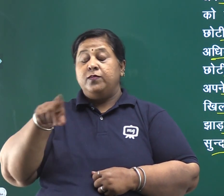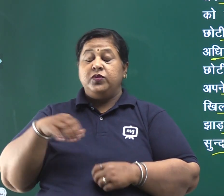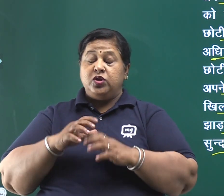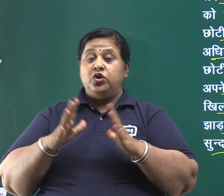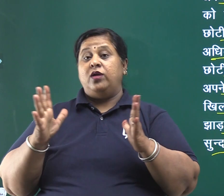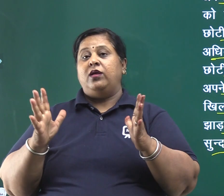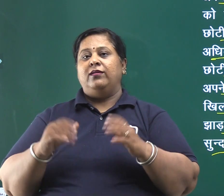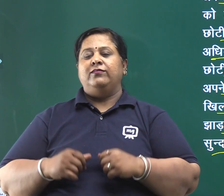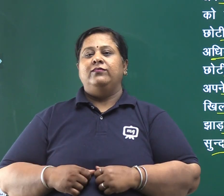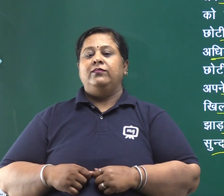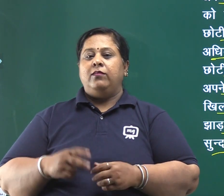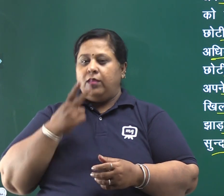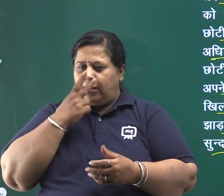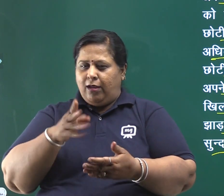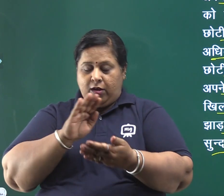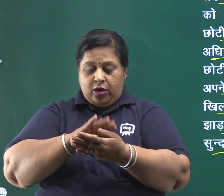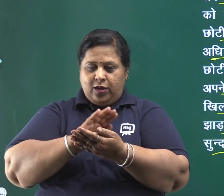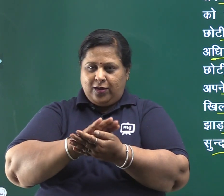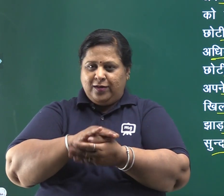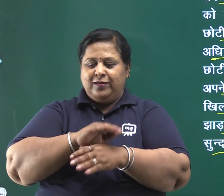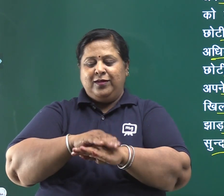अधिक ध्यान रखेगी।